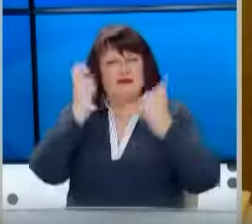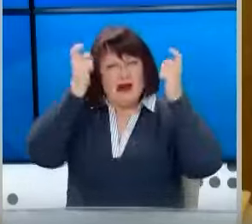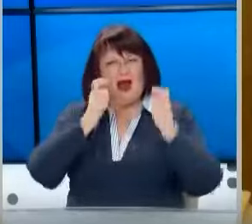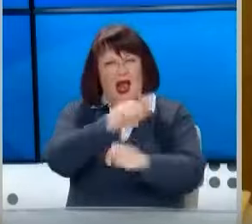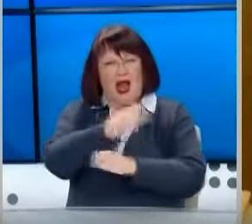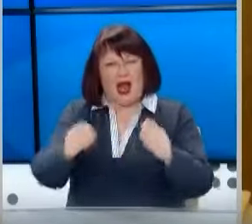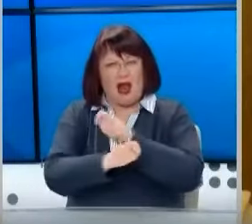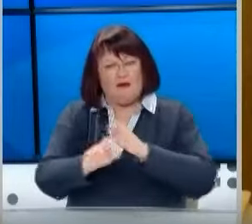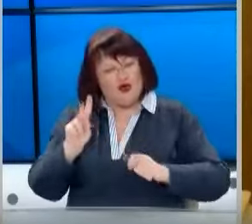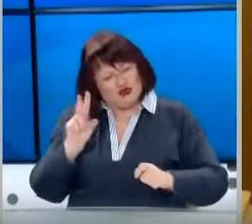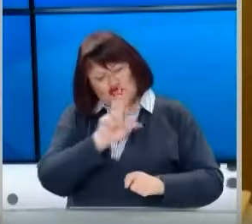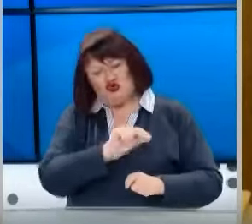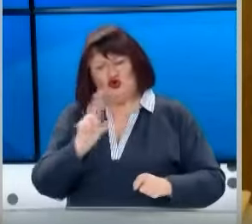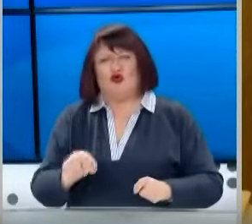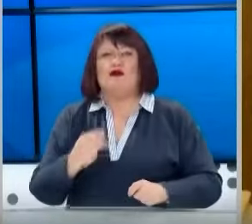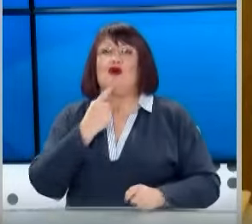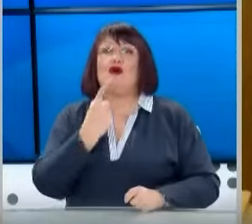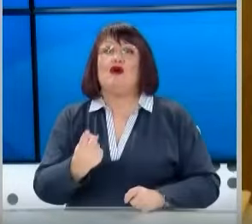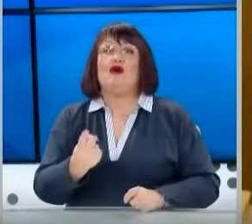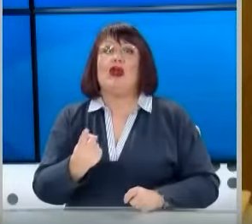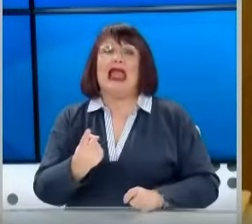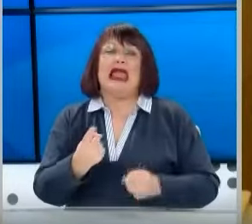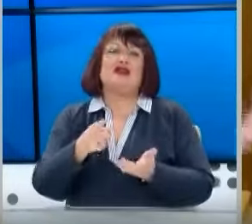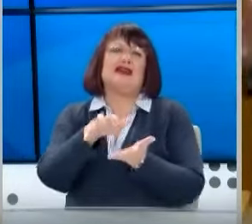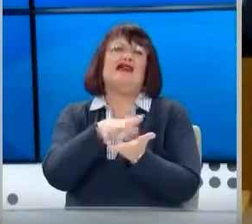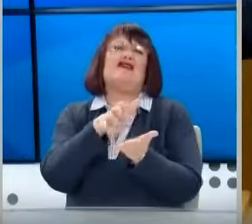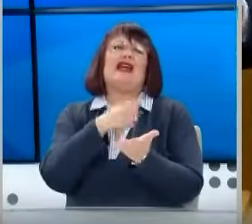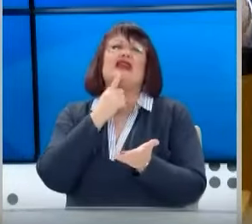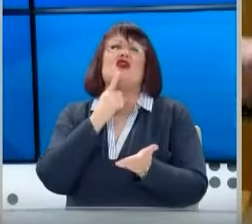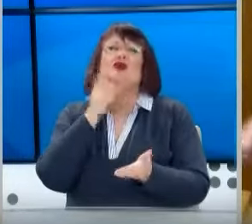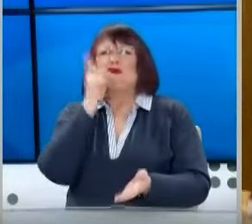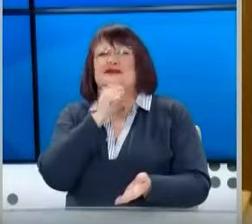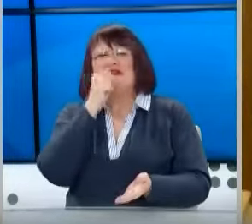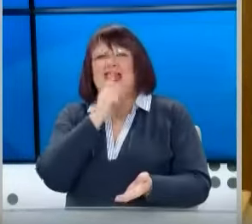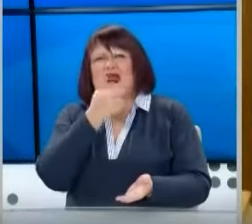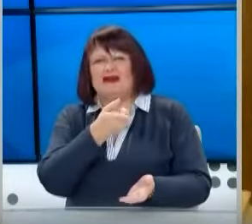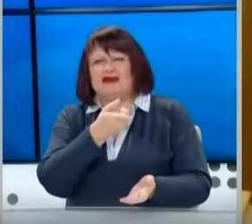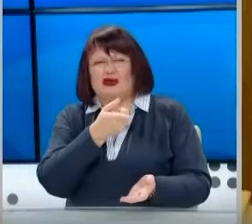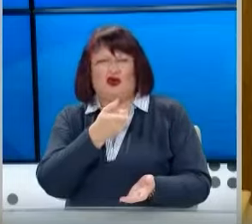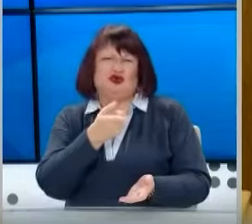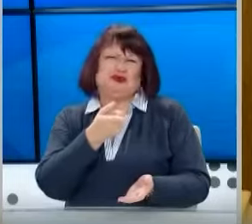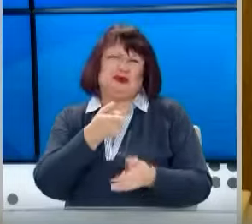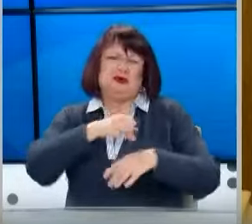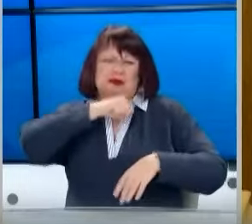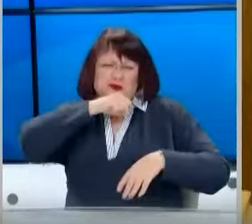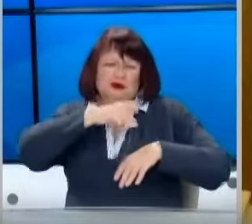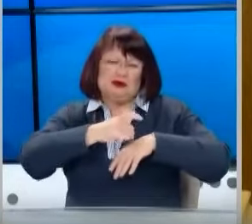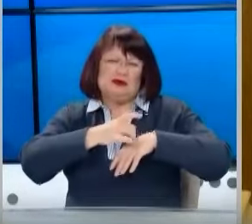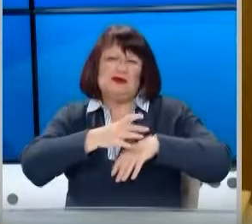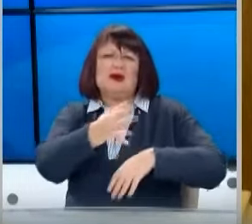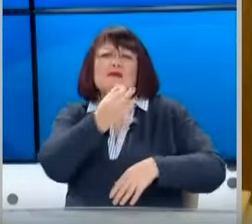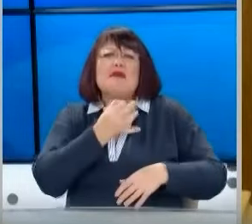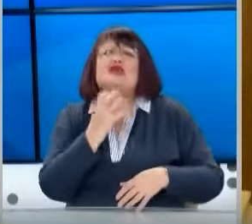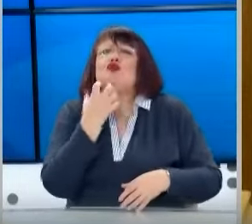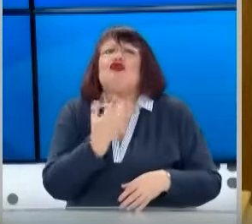Ο Πρωθυπουργός μιλάει για πατριώτες της φακής. Ας διαλέξει κι αυτός ένα φρούτο για να μας